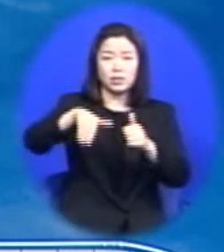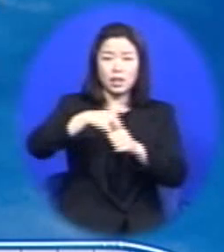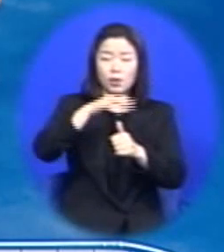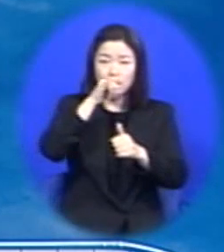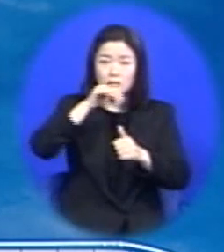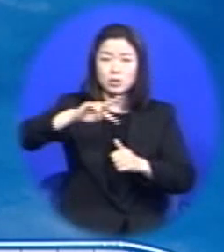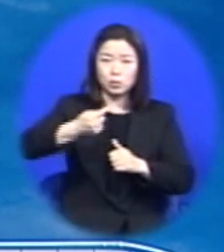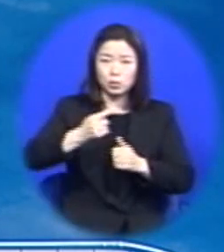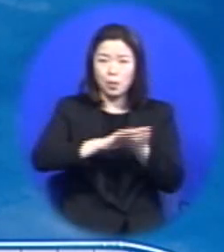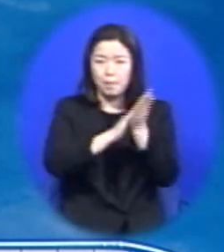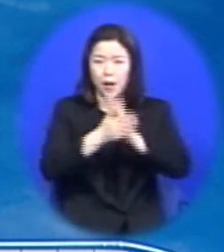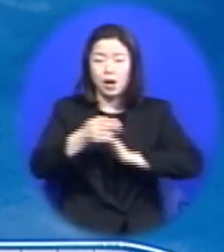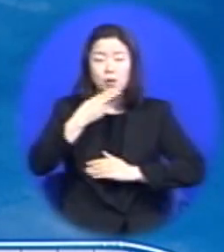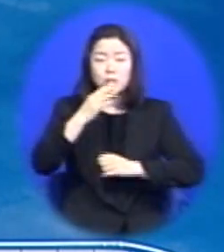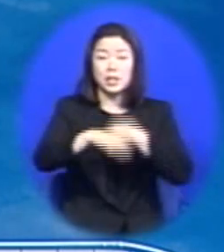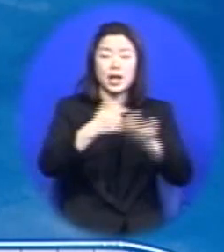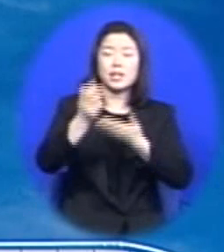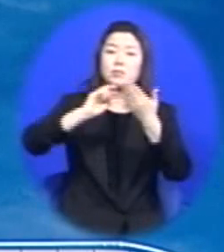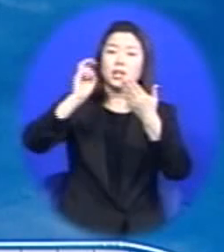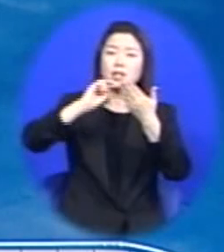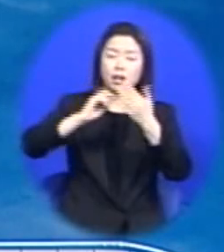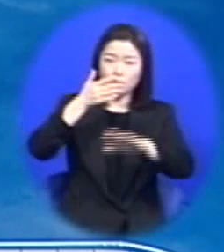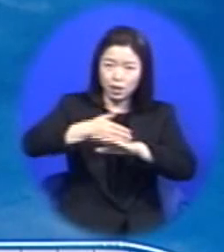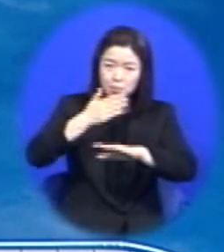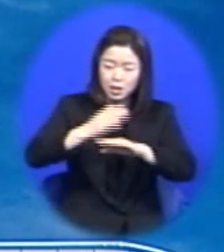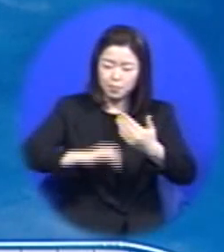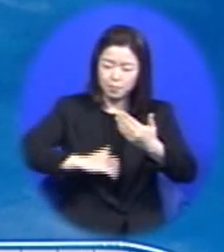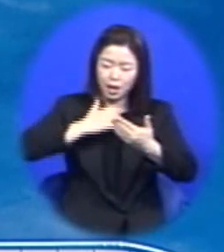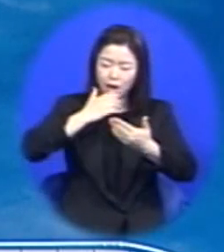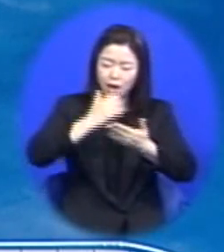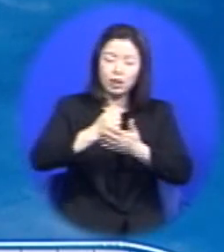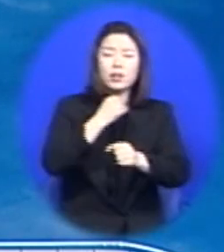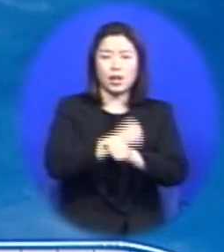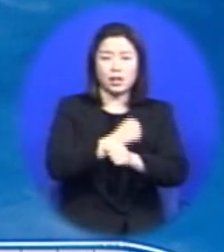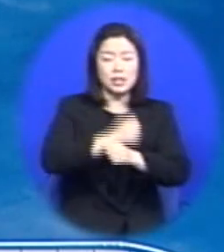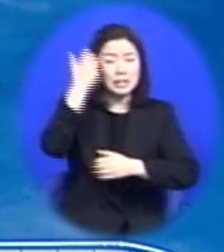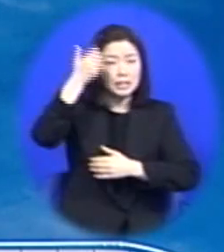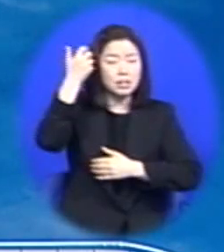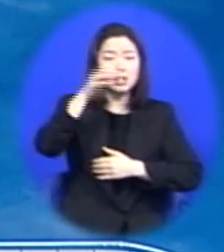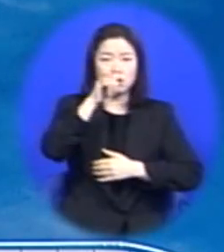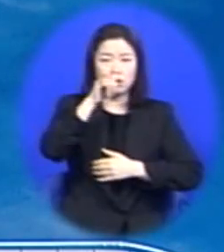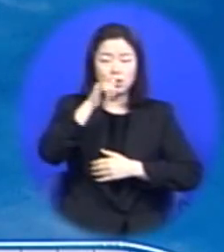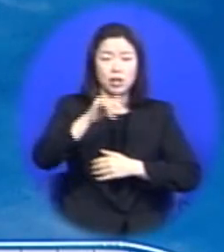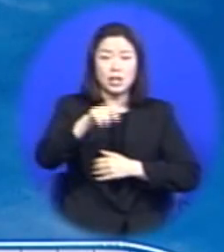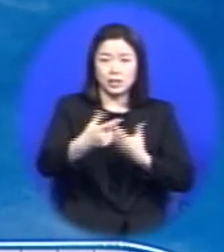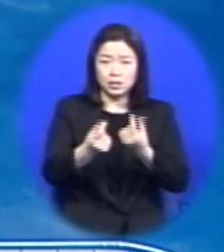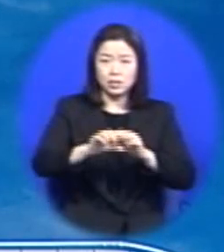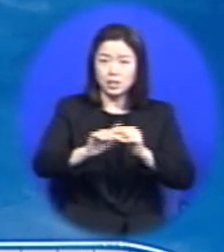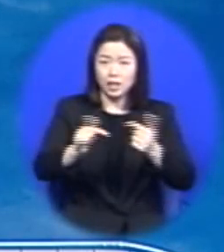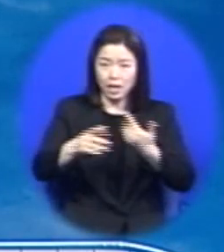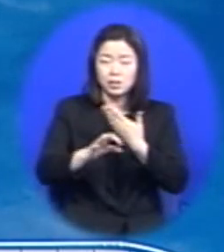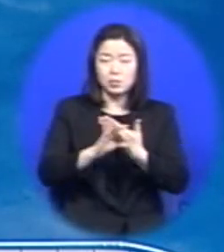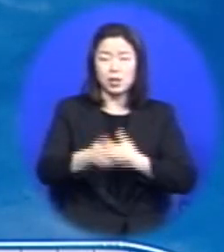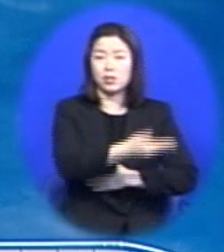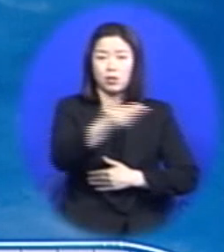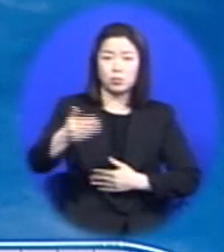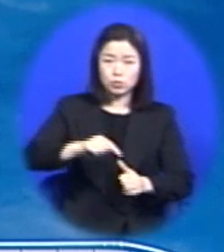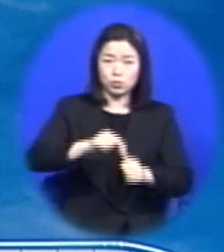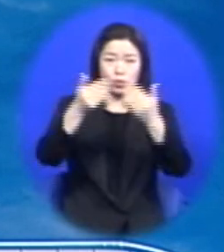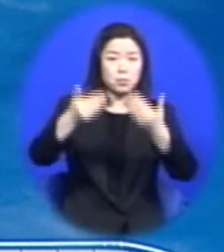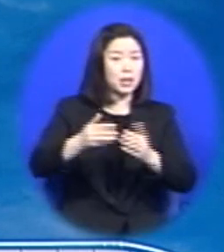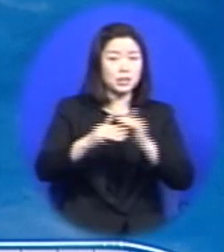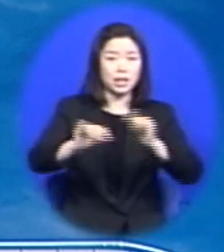변함없이 하나님을 찬양하고 감사하고 감격해 하고 있다고요. 그렇지 않으면 여러분은 구원받은 사람도 아니거든요.